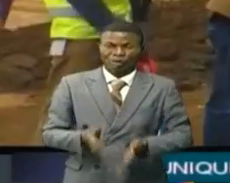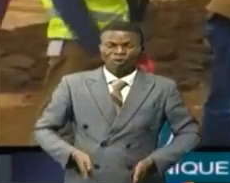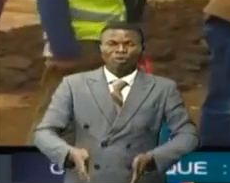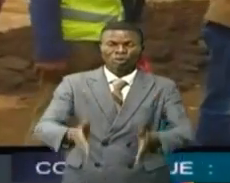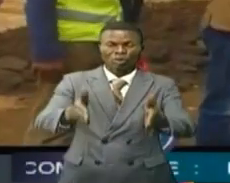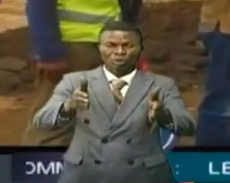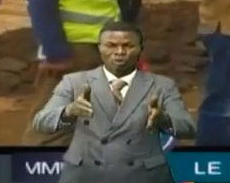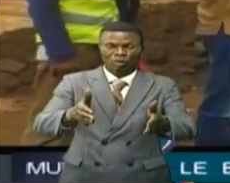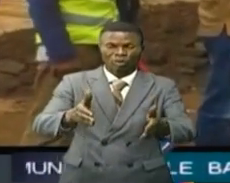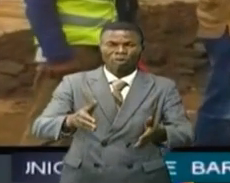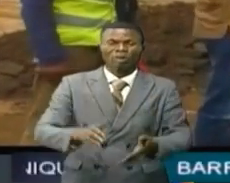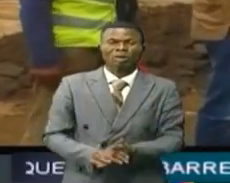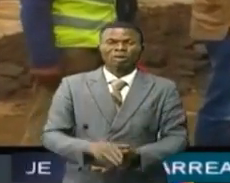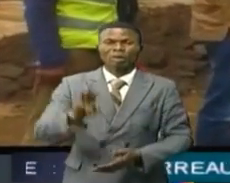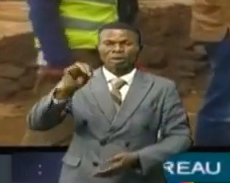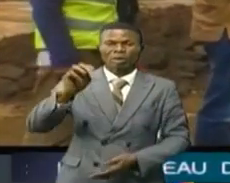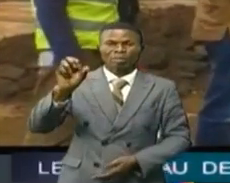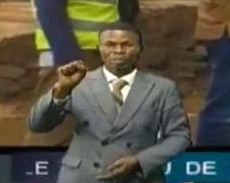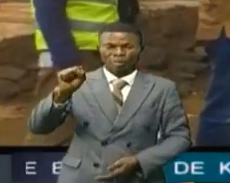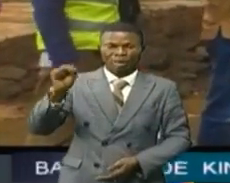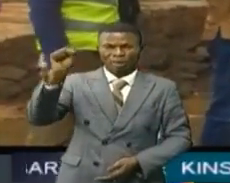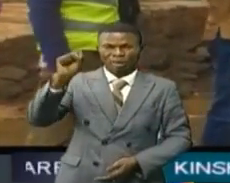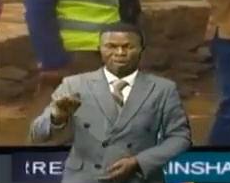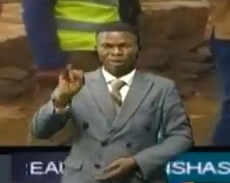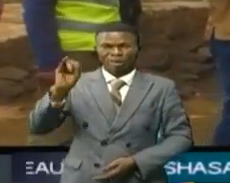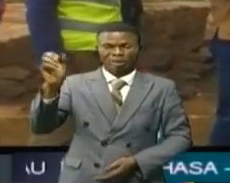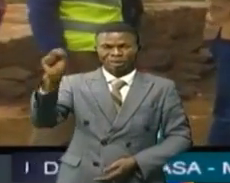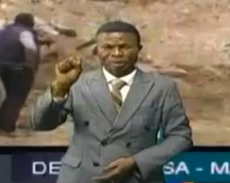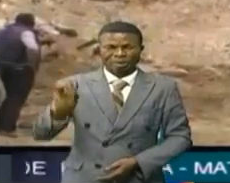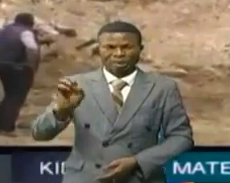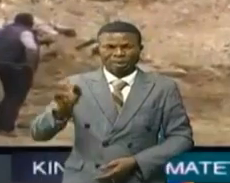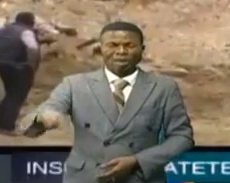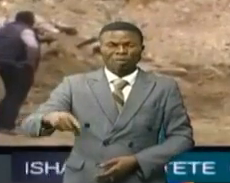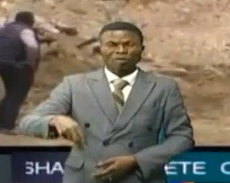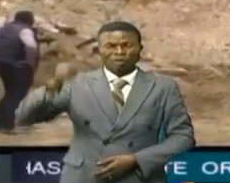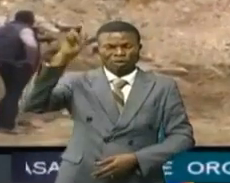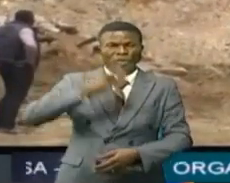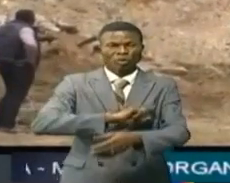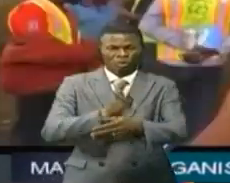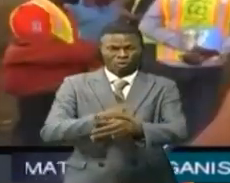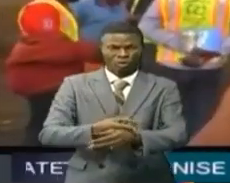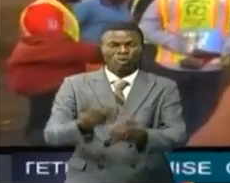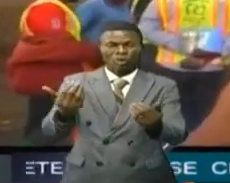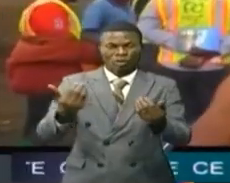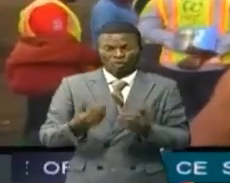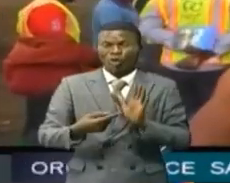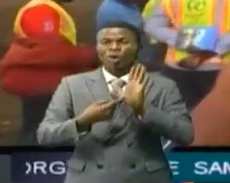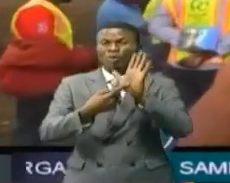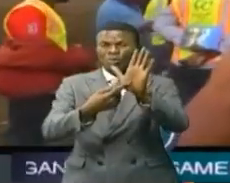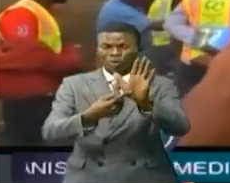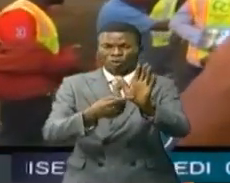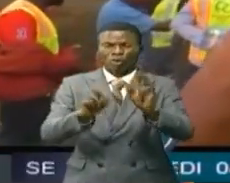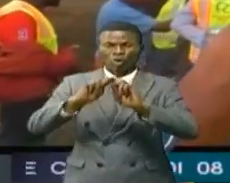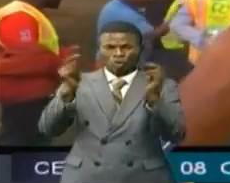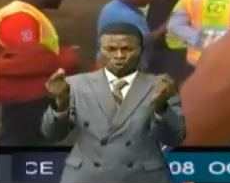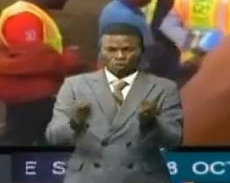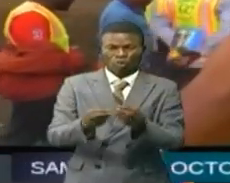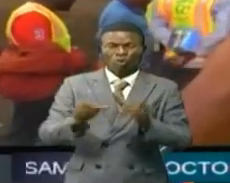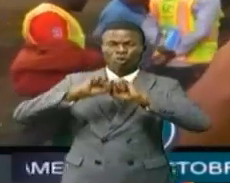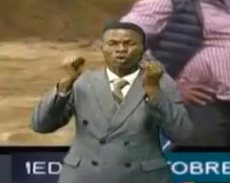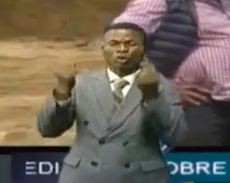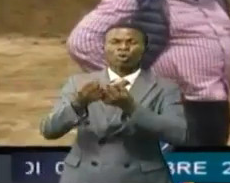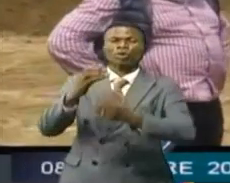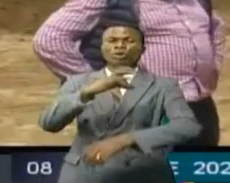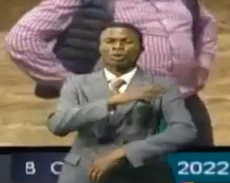sur l'axe routier Masisi Walikale dans la province du Nord Kivu. Volonté exprimée par la coordination de la société